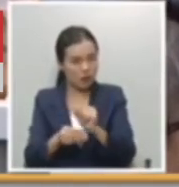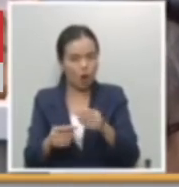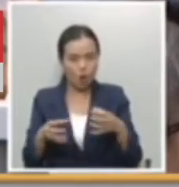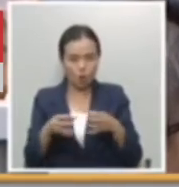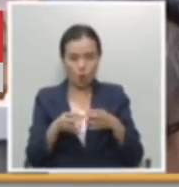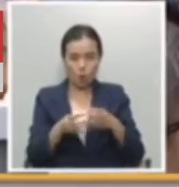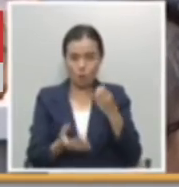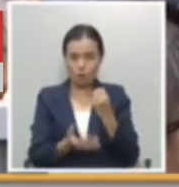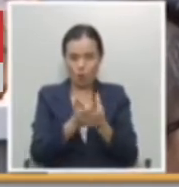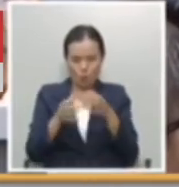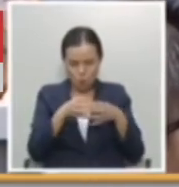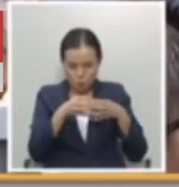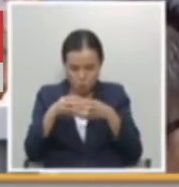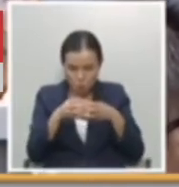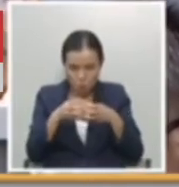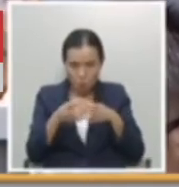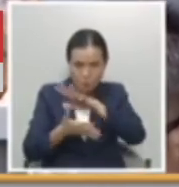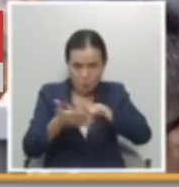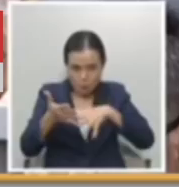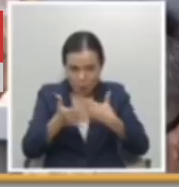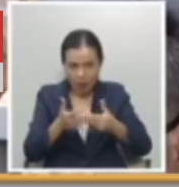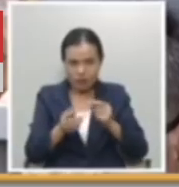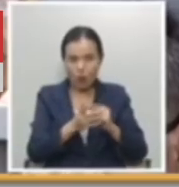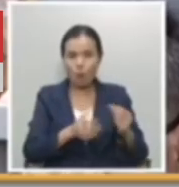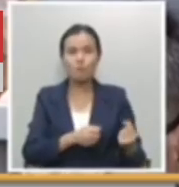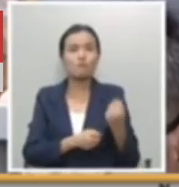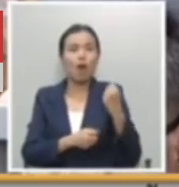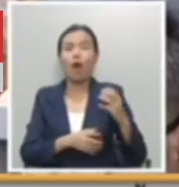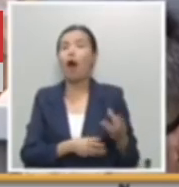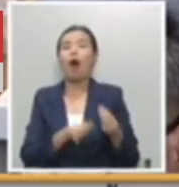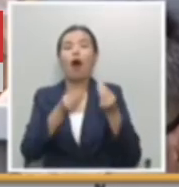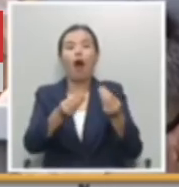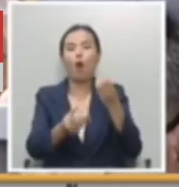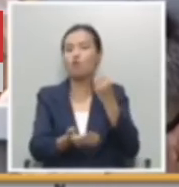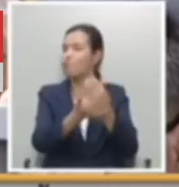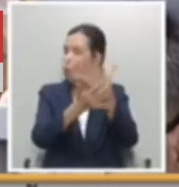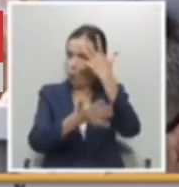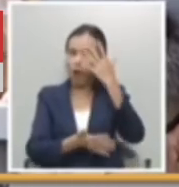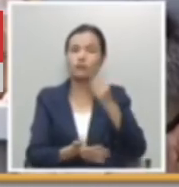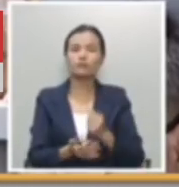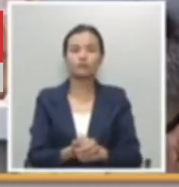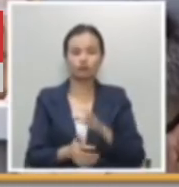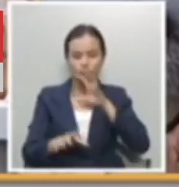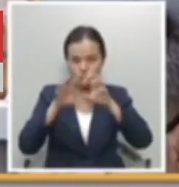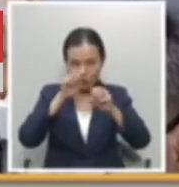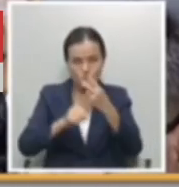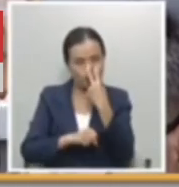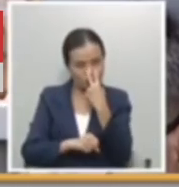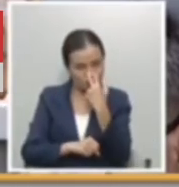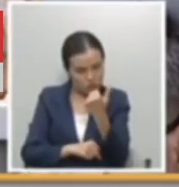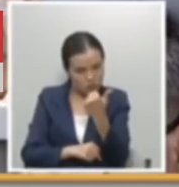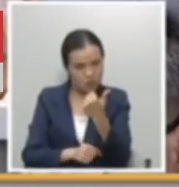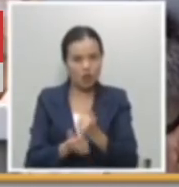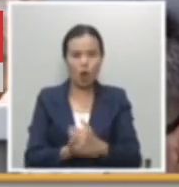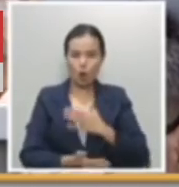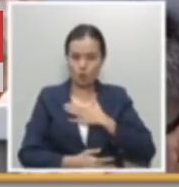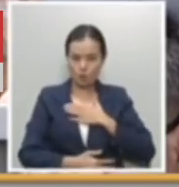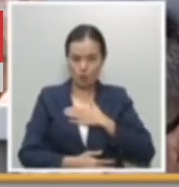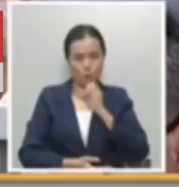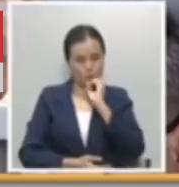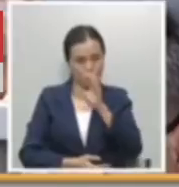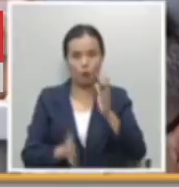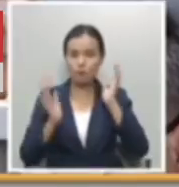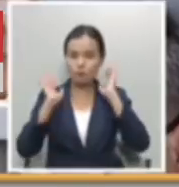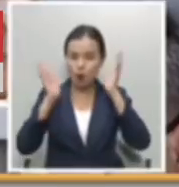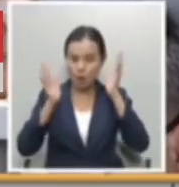สัวที่สุมหัวกันวางแผนและยัดใส่มือเผด็จการนั่นแหละรวยหน้าดูเลยจับตาดูให้ดีเดี๋ยวผมจะแฉวันที่อภิปราย